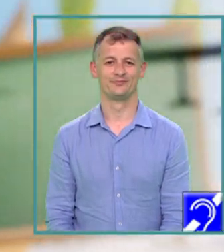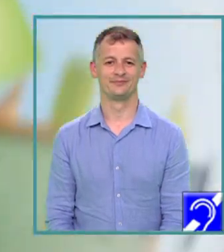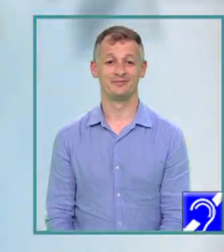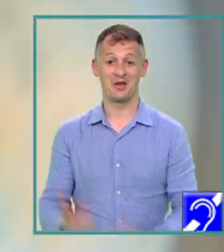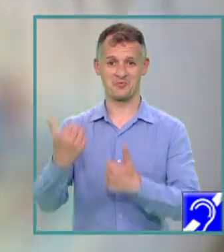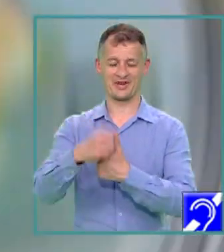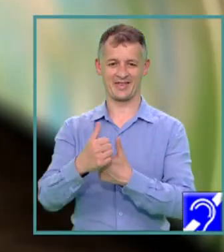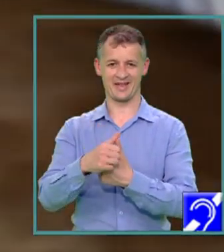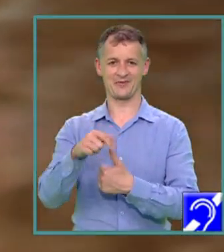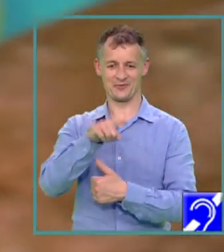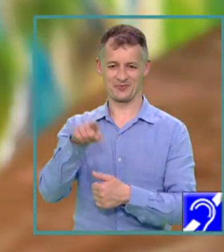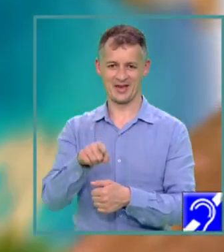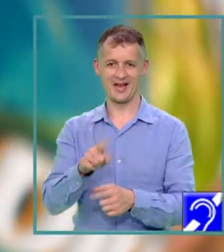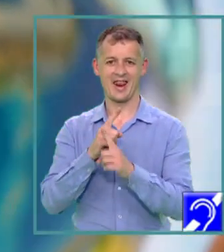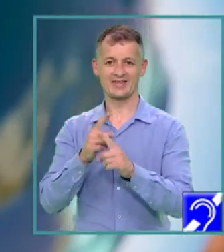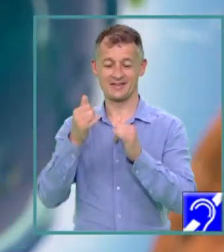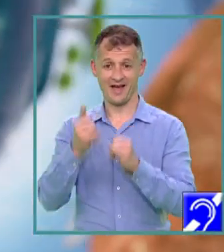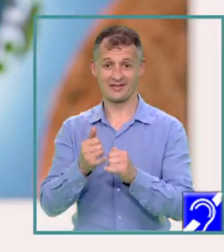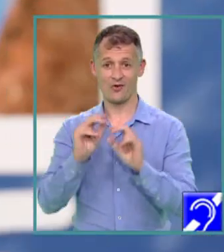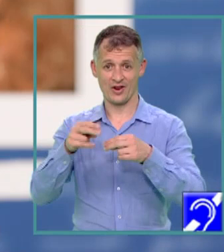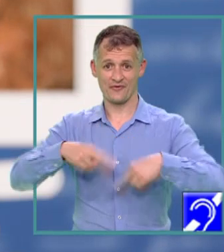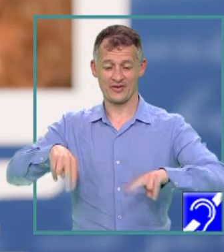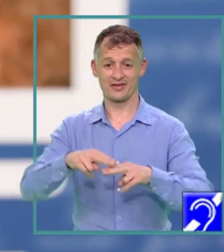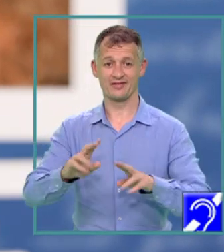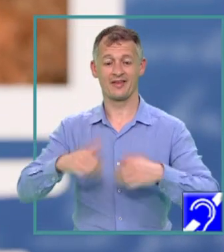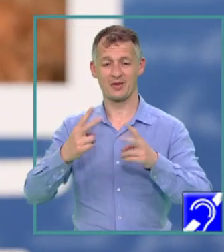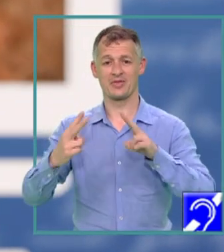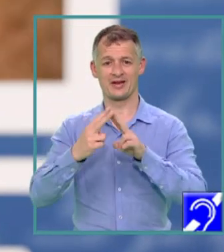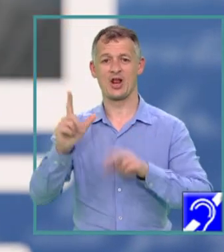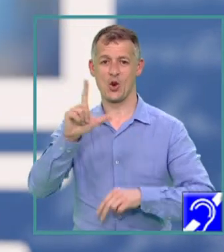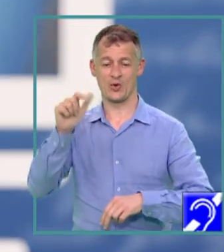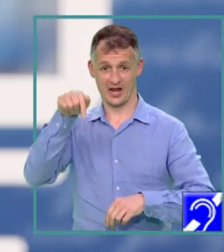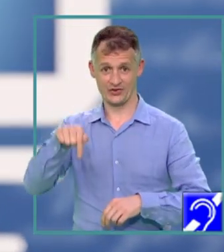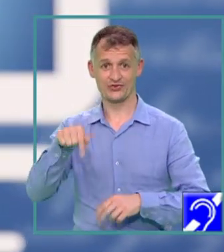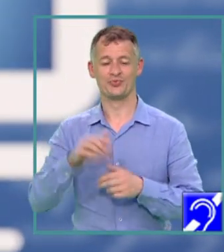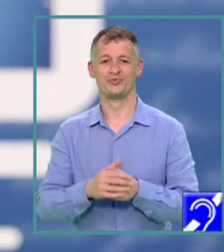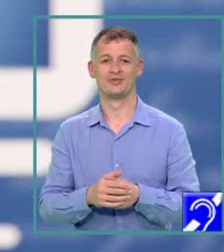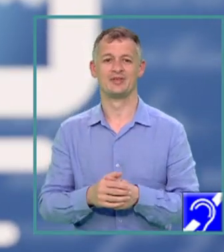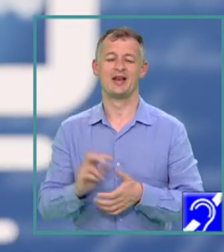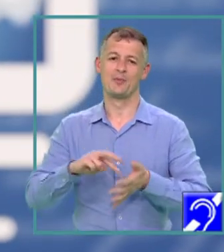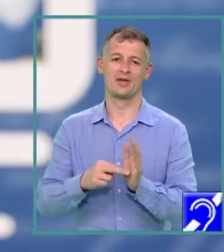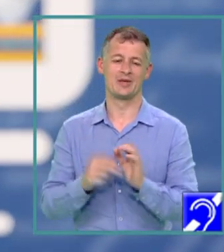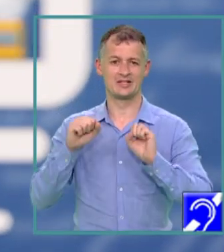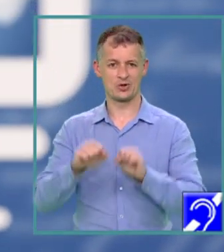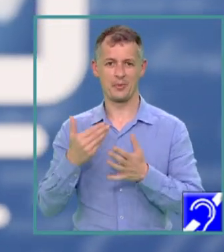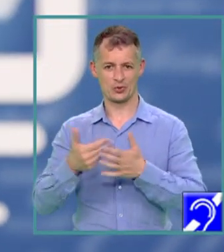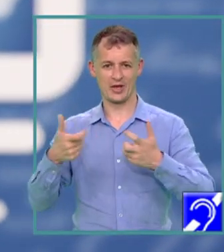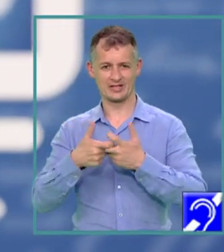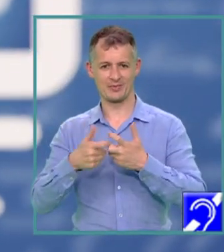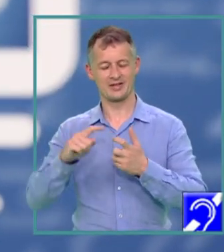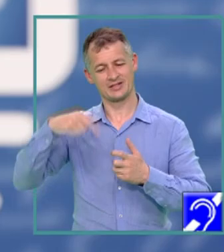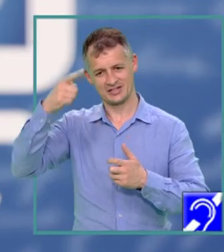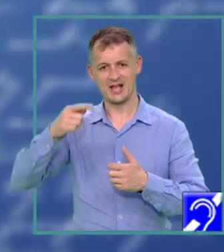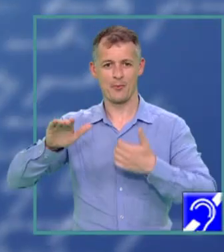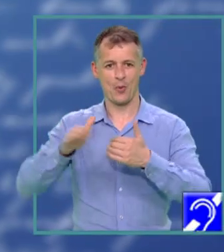Prieteni, lecțiile de astăzi au ajuns la final. Vă dau întâlnire luni, tot aici, la Teleșcoala, să ne antrenăm serios pentru examenele care se